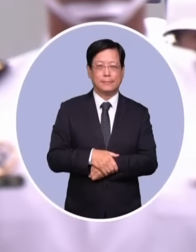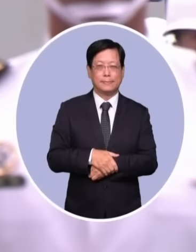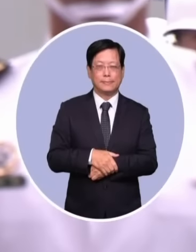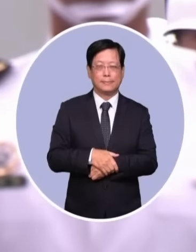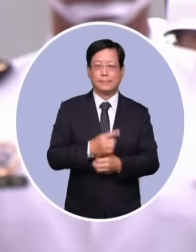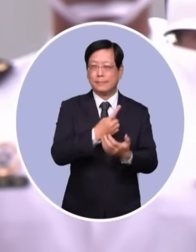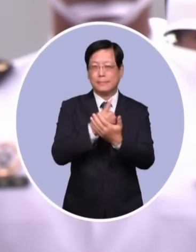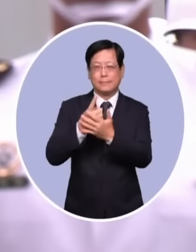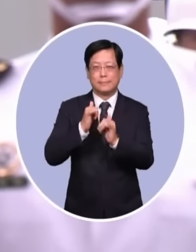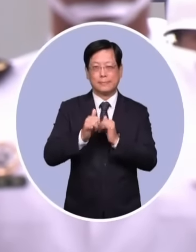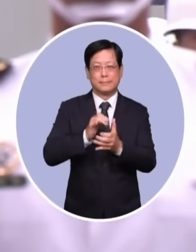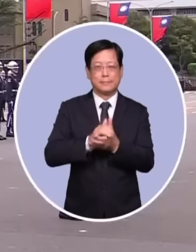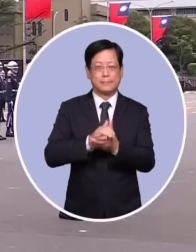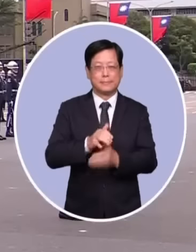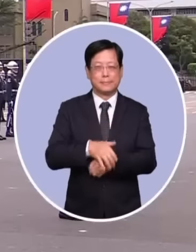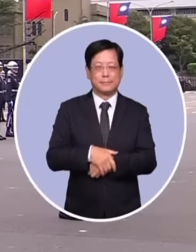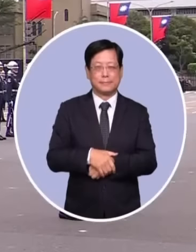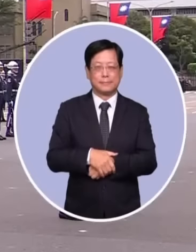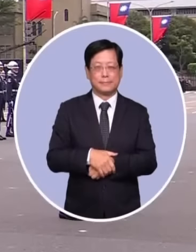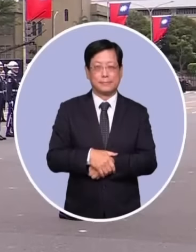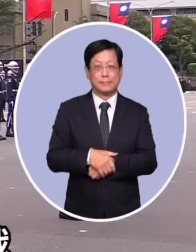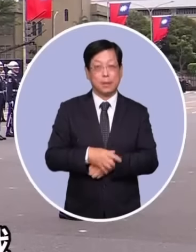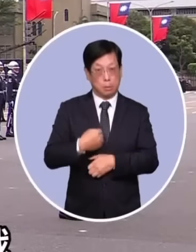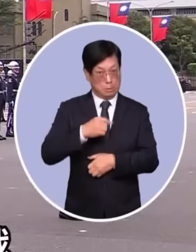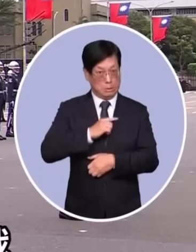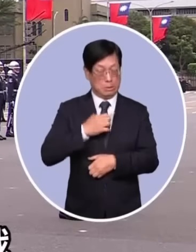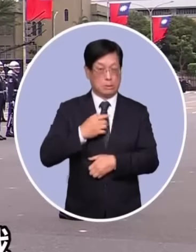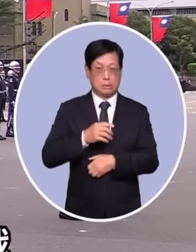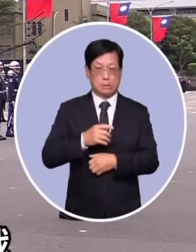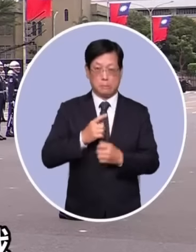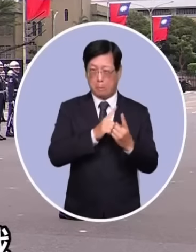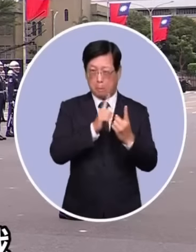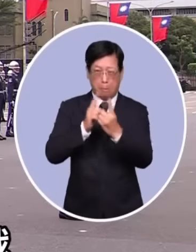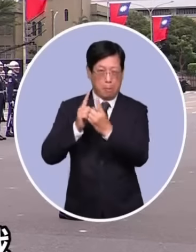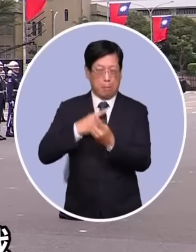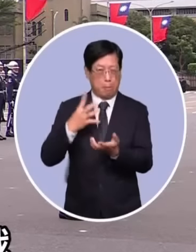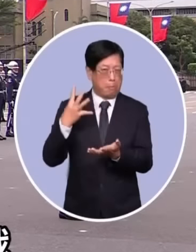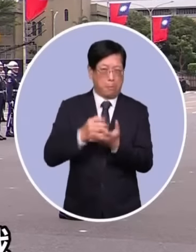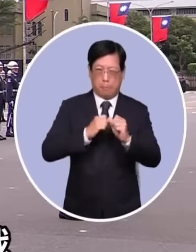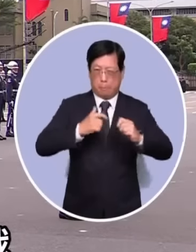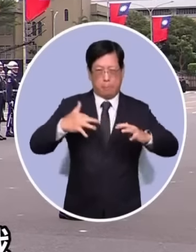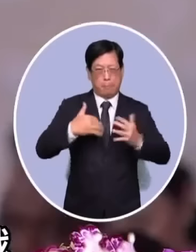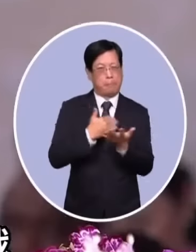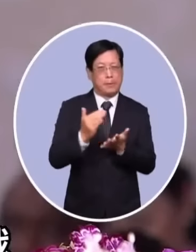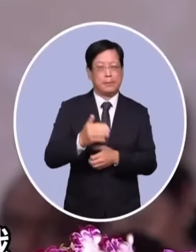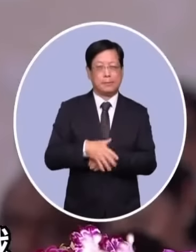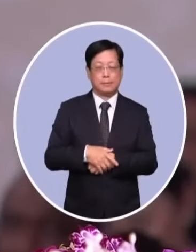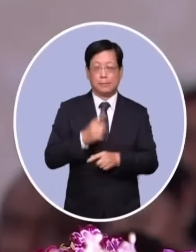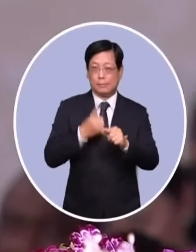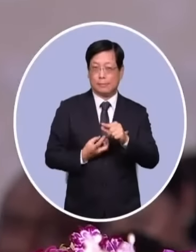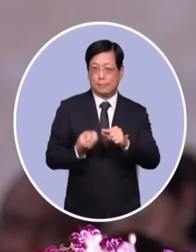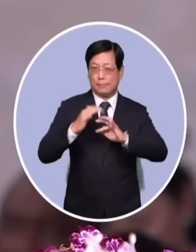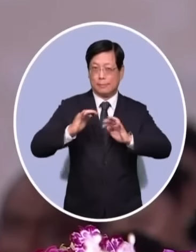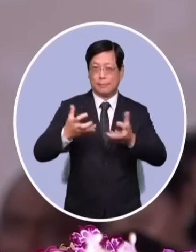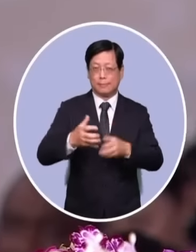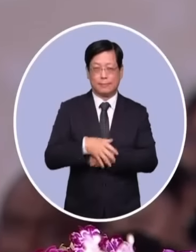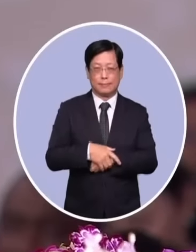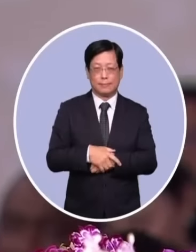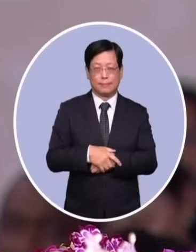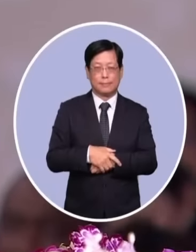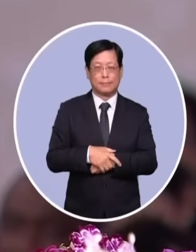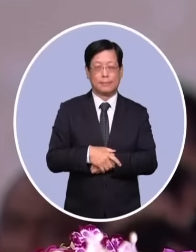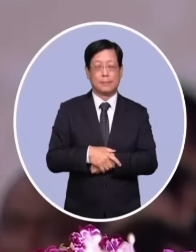各位国人同胞，我们度过了一次又一次的挑战，中华民国